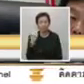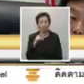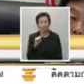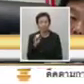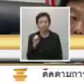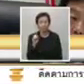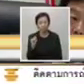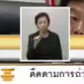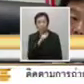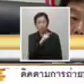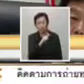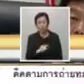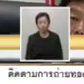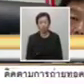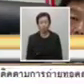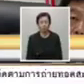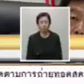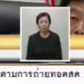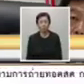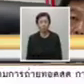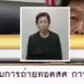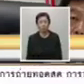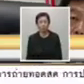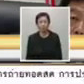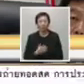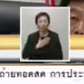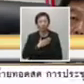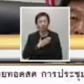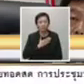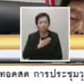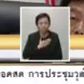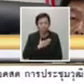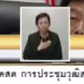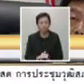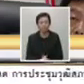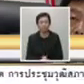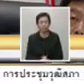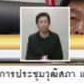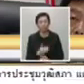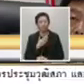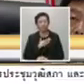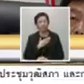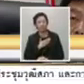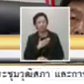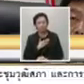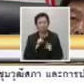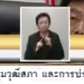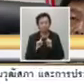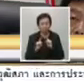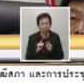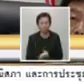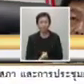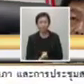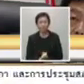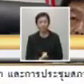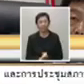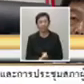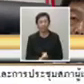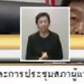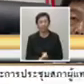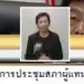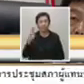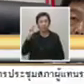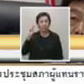ะครับนะฮะผมก็มีประเด็นหลายเรื่องรวมทั้งเรื่องการถวายสัตว์เนี่ยที่จะ